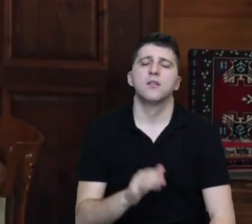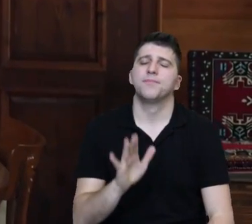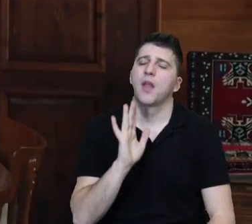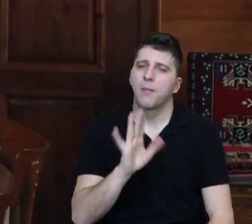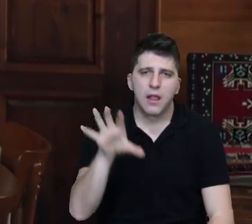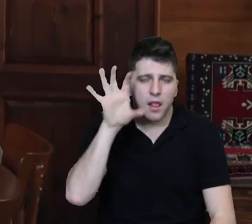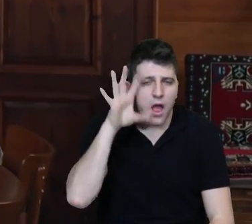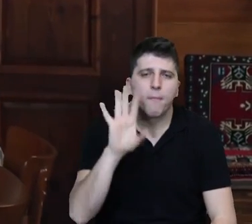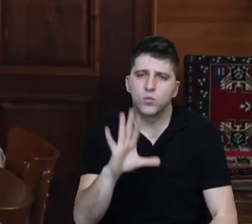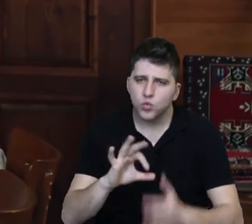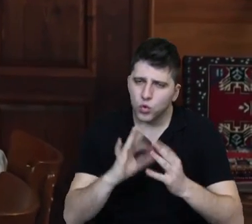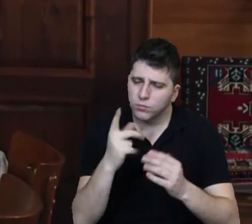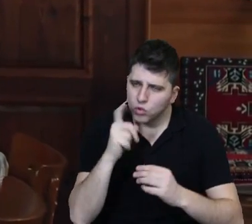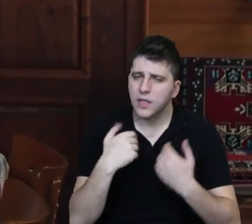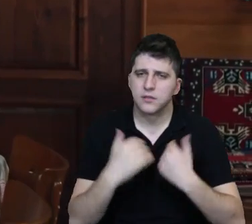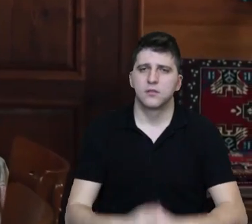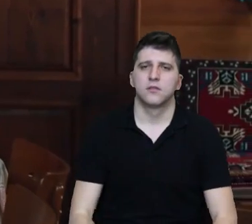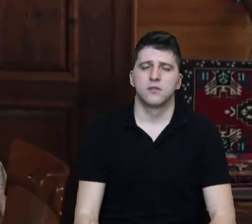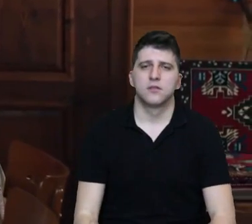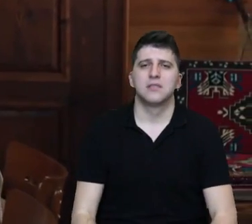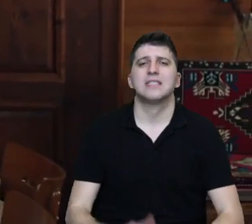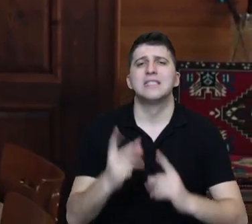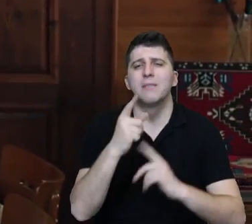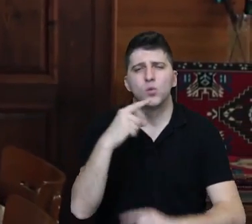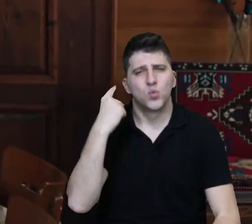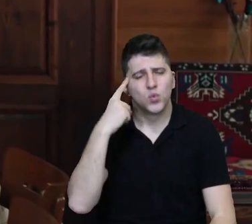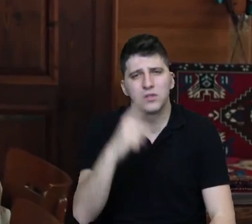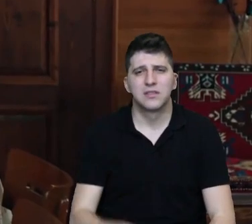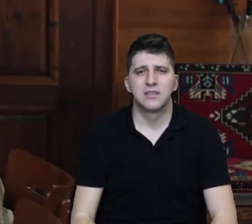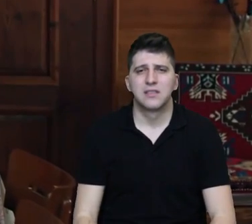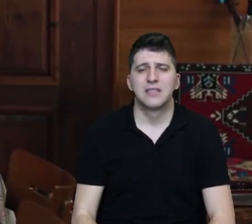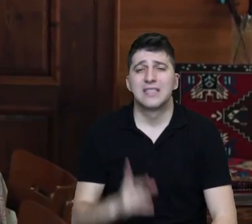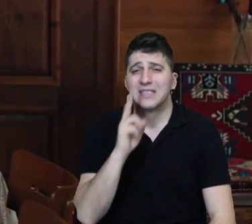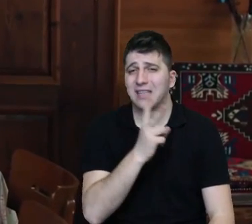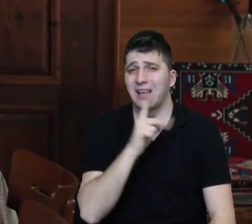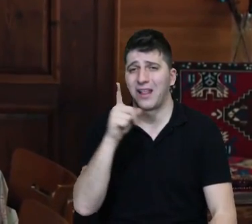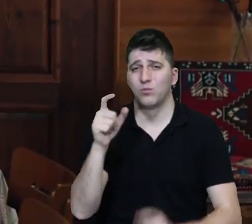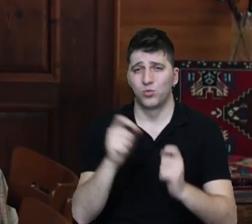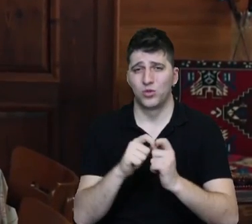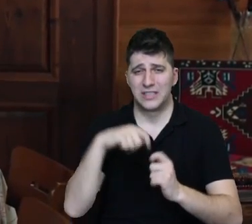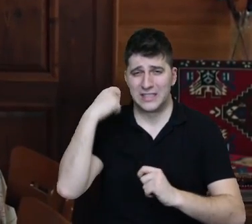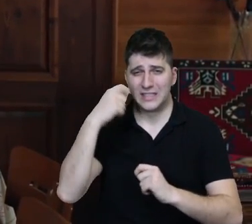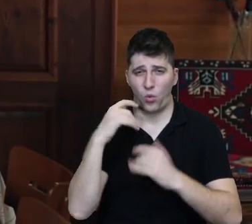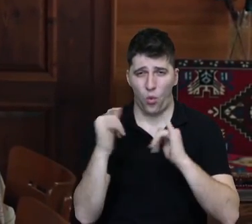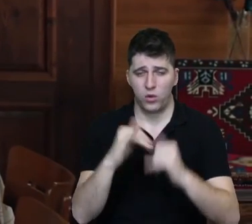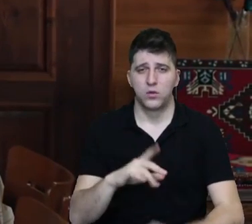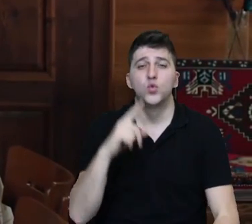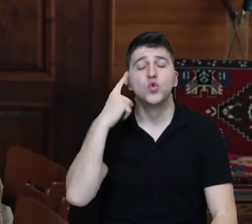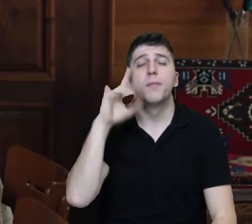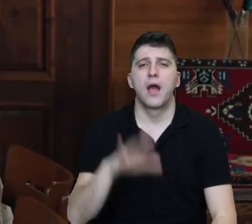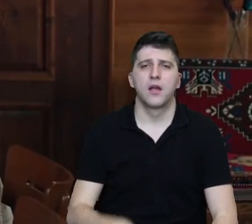takma. İçerisine bakacağız. İsmail, düşünsene yengen dizilerde oynuyor. Ya da